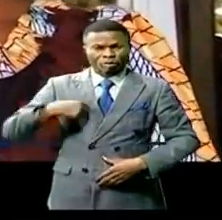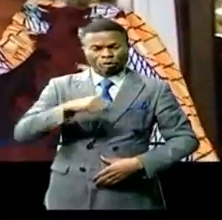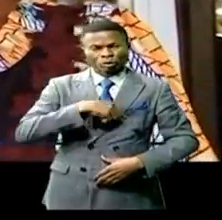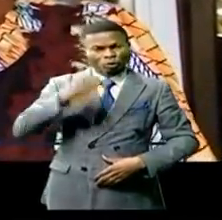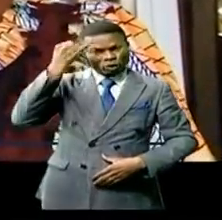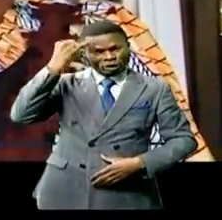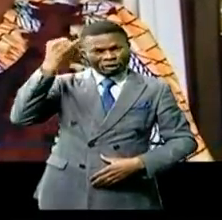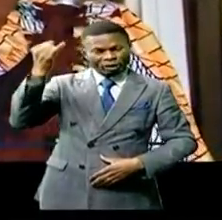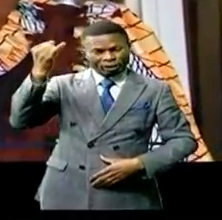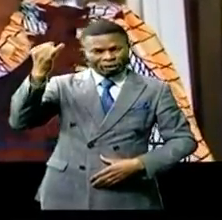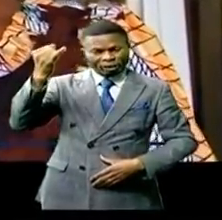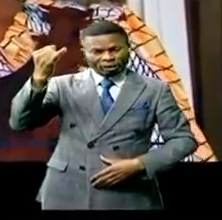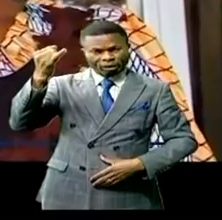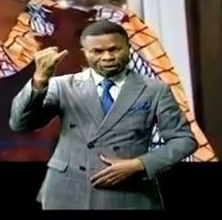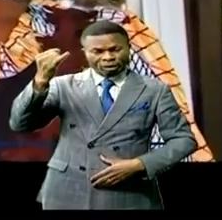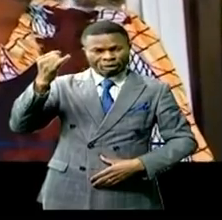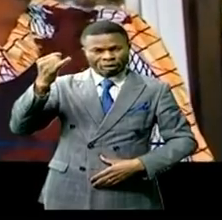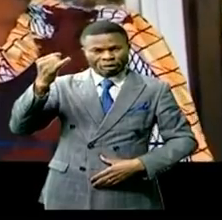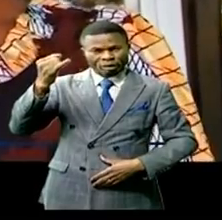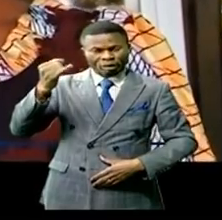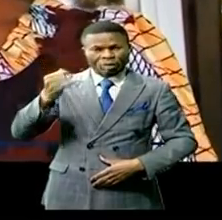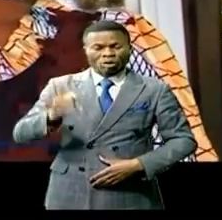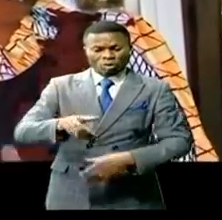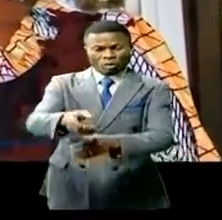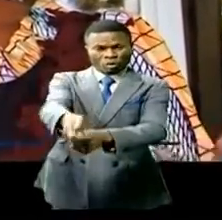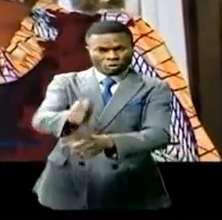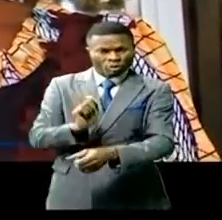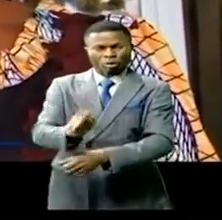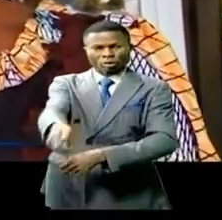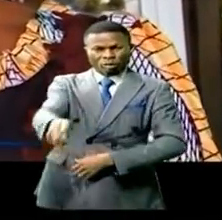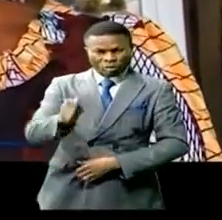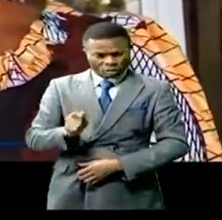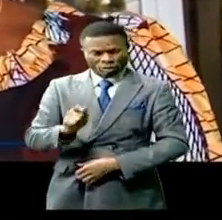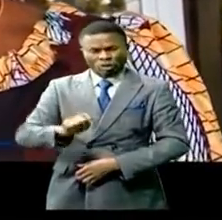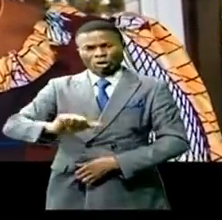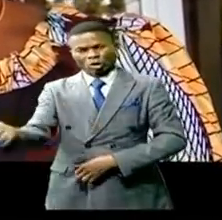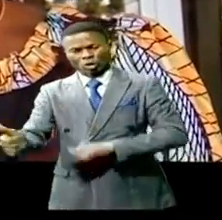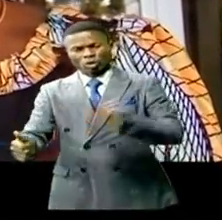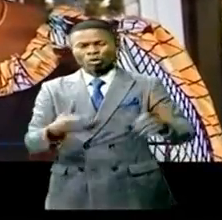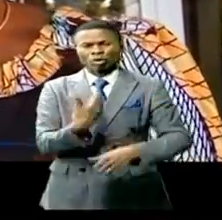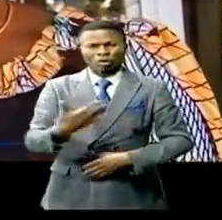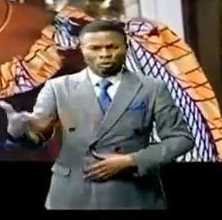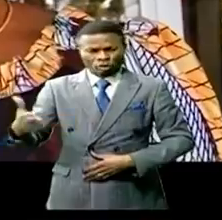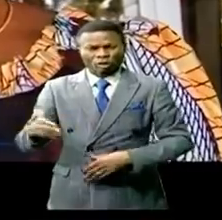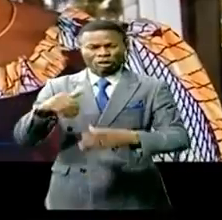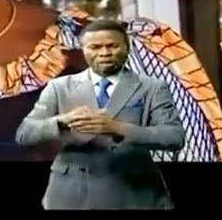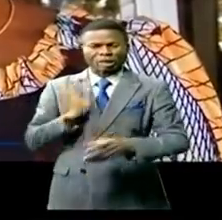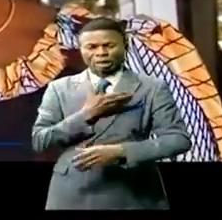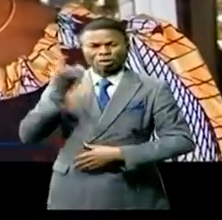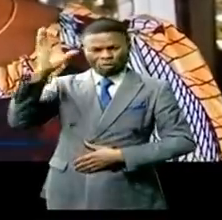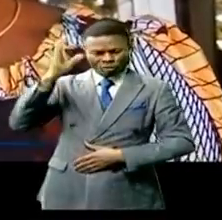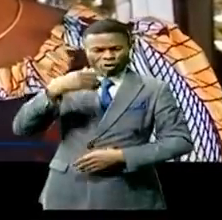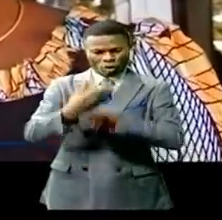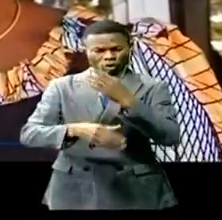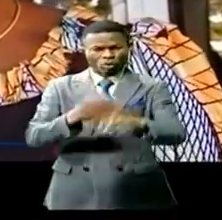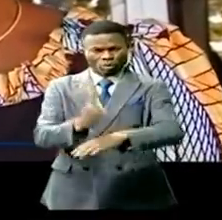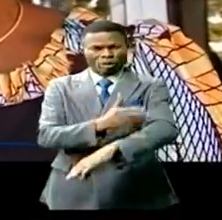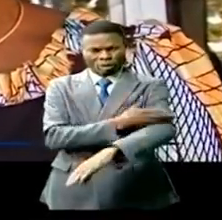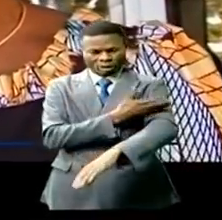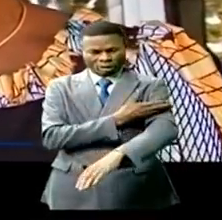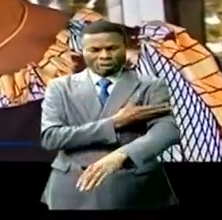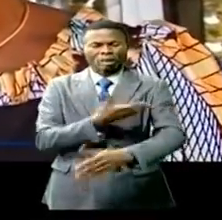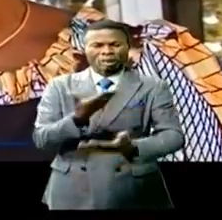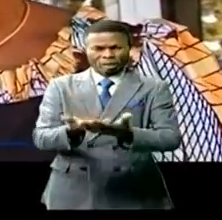que les puits les forages ainsi que les autres infrastructures dans les terrains sont afin de suivre selon les